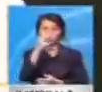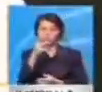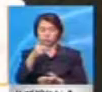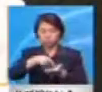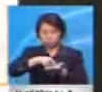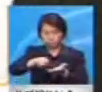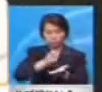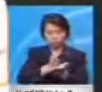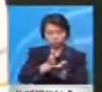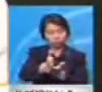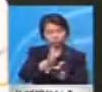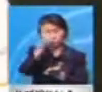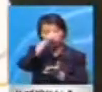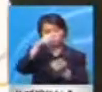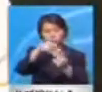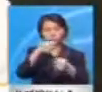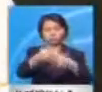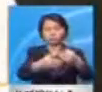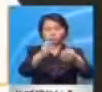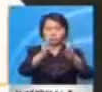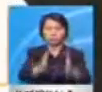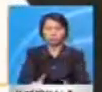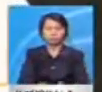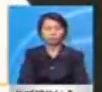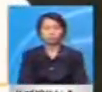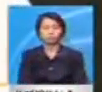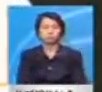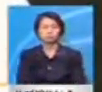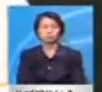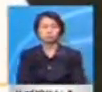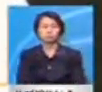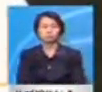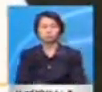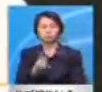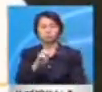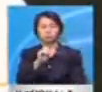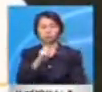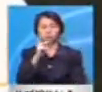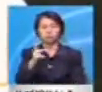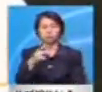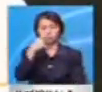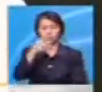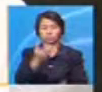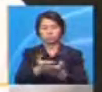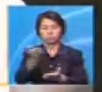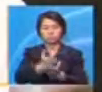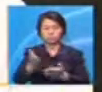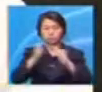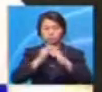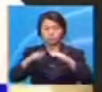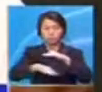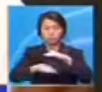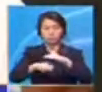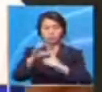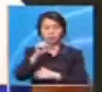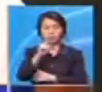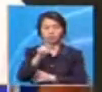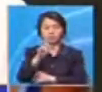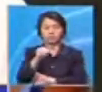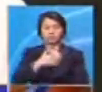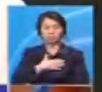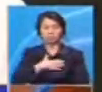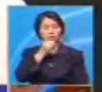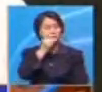yang dibayar terus kerajaan kepada pemaju r0,000 kepada semua pembeli-pembeli rumah di bawah skim ini ya bawah skim my